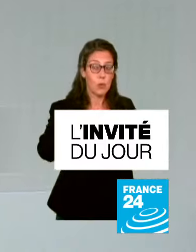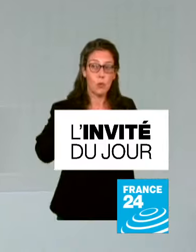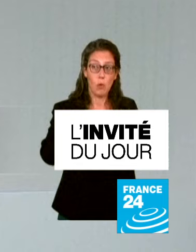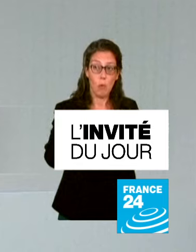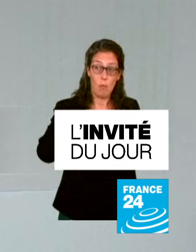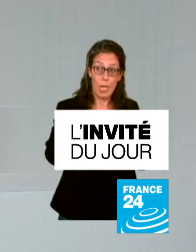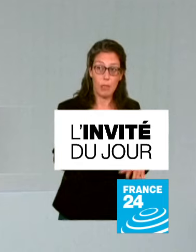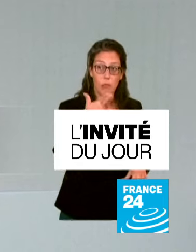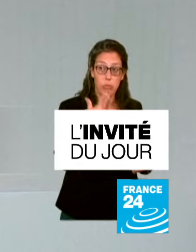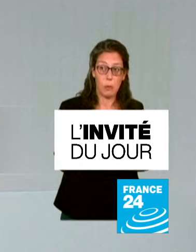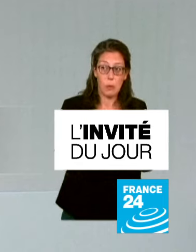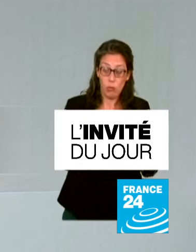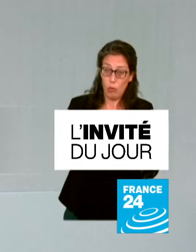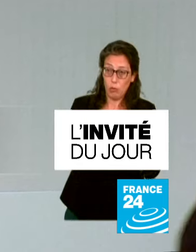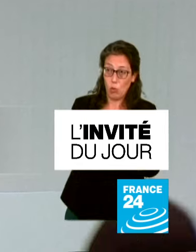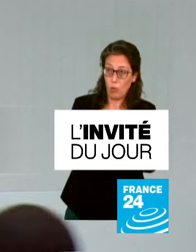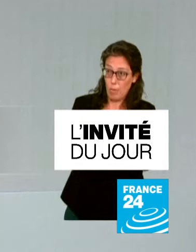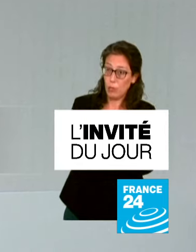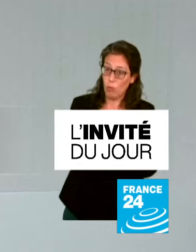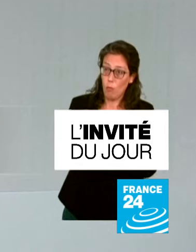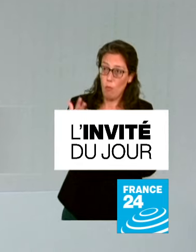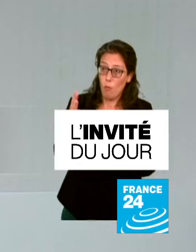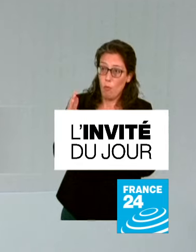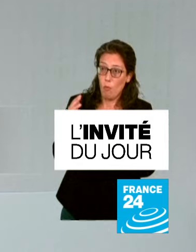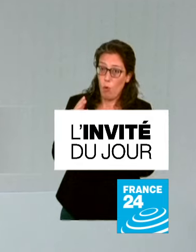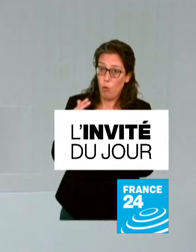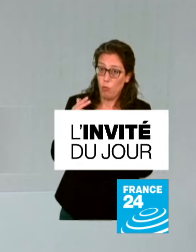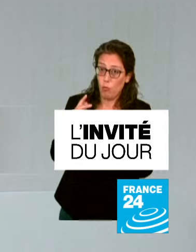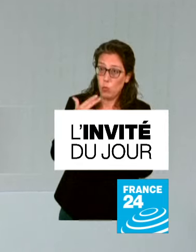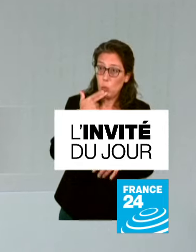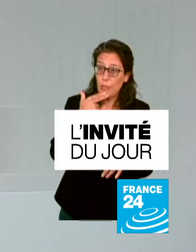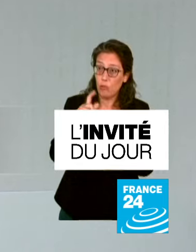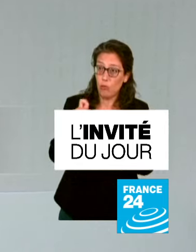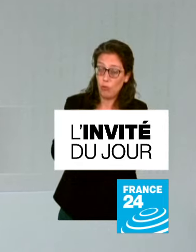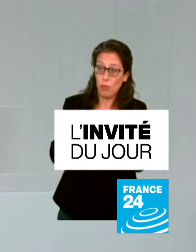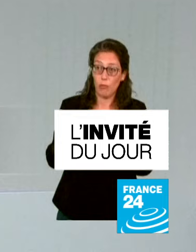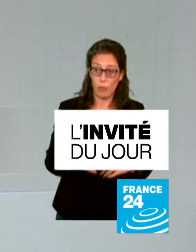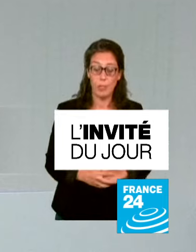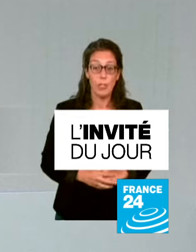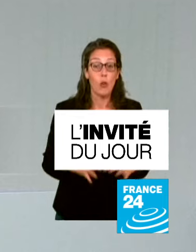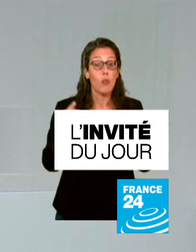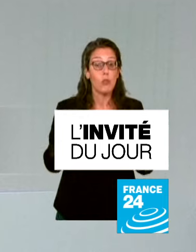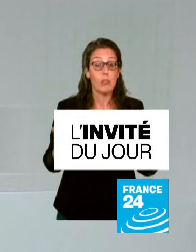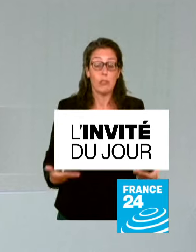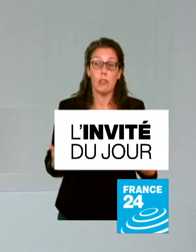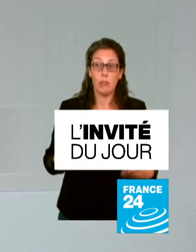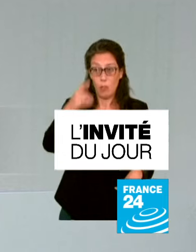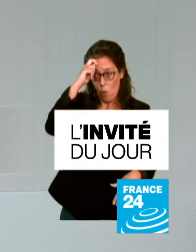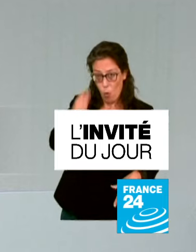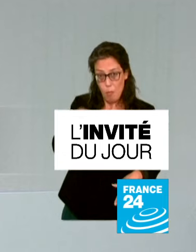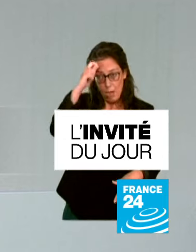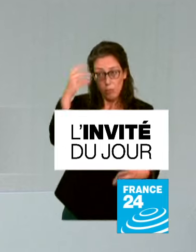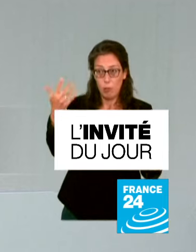vraiment se positionner, vont devoir vraiment savoir où ils veulent aller, vers quel modèle de société, enfin, etc. C'est ça qu'il avait en